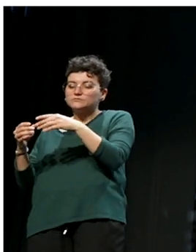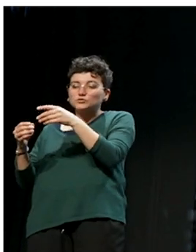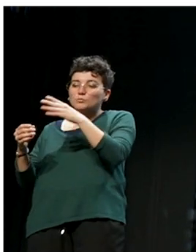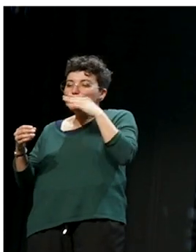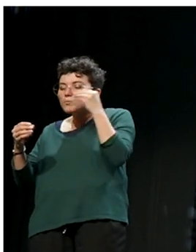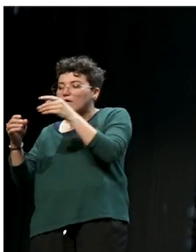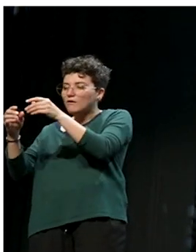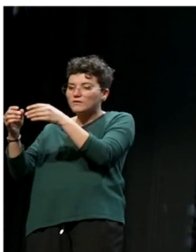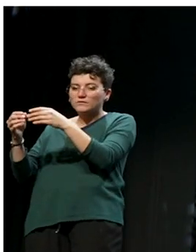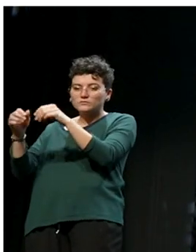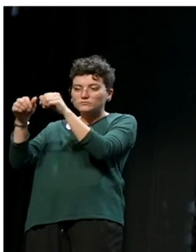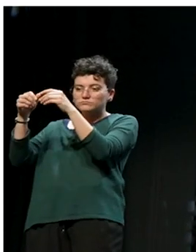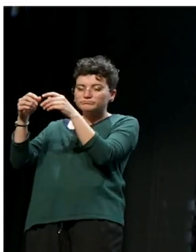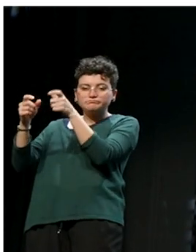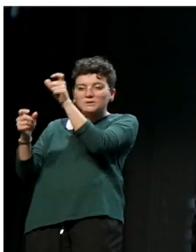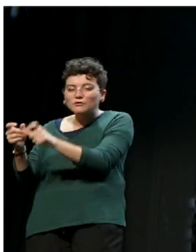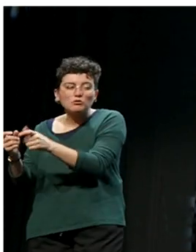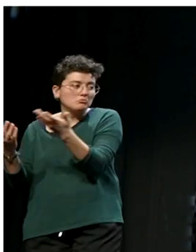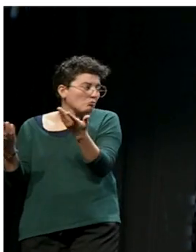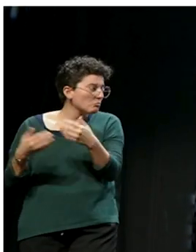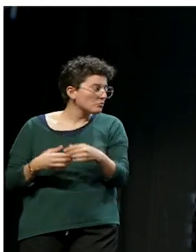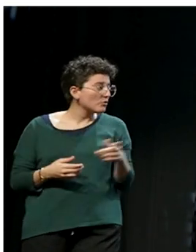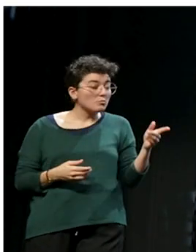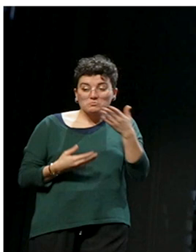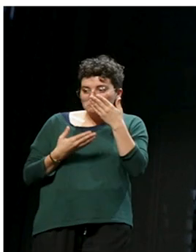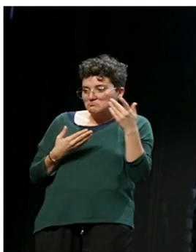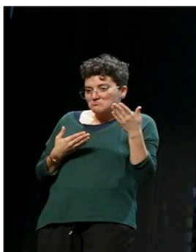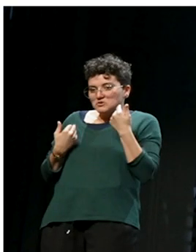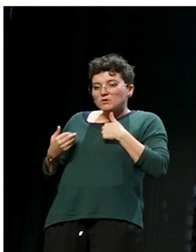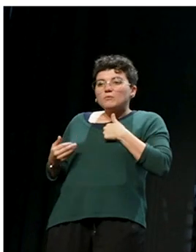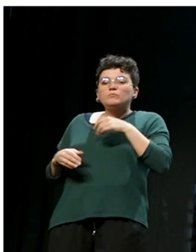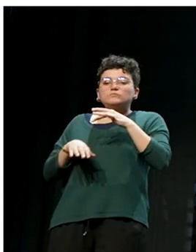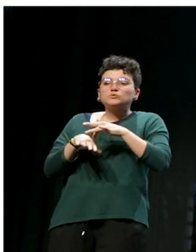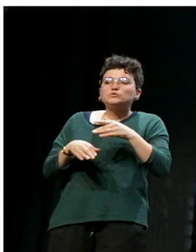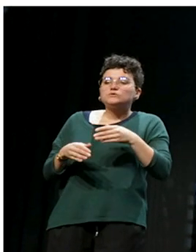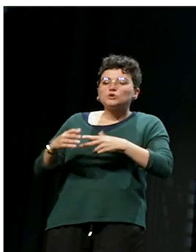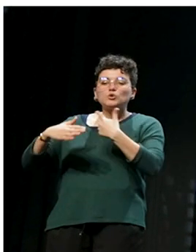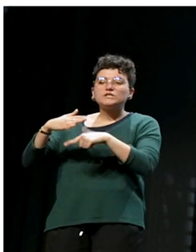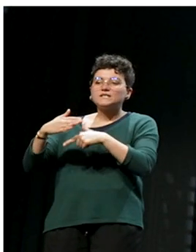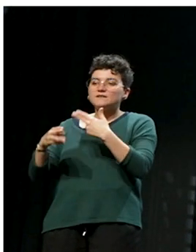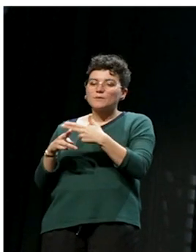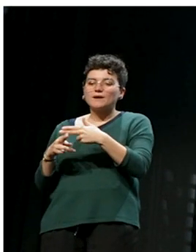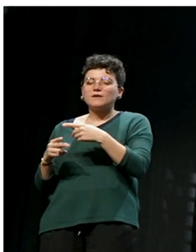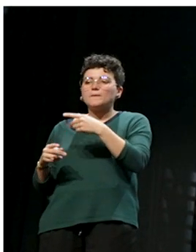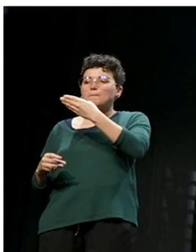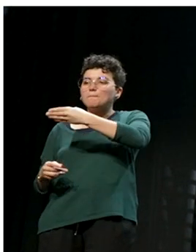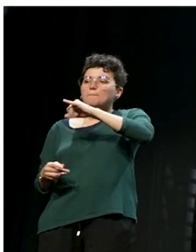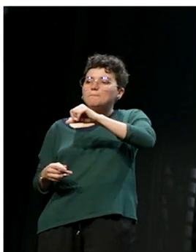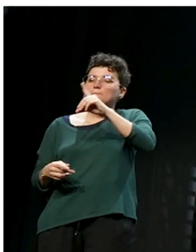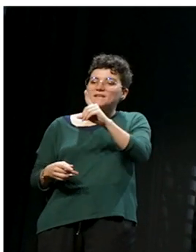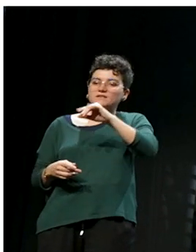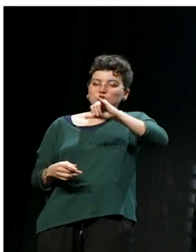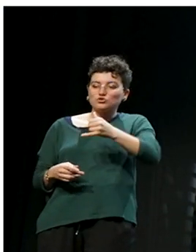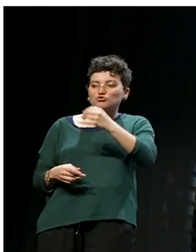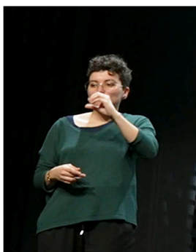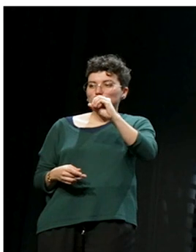c'était du Midjourney. Je ne suis pas allée plus loin, moi, perso. Toi, tu es dans le boycott total. Ouais, moi, je suis assez dans le boycott, mais Étienne pourrait peut-être dire, parce que il me semblait,